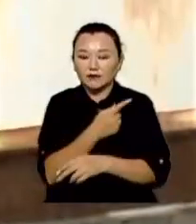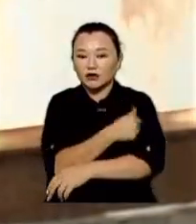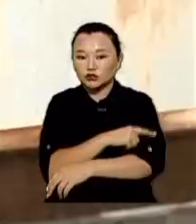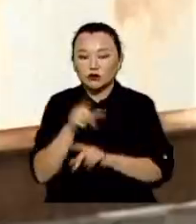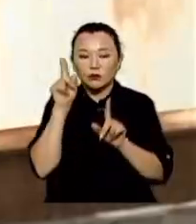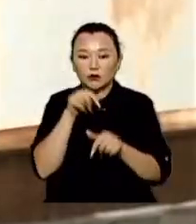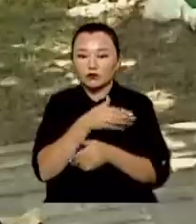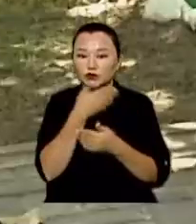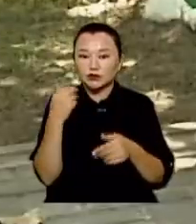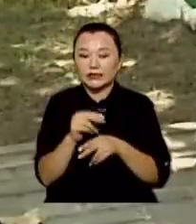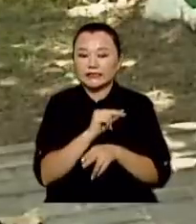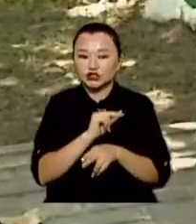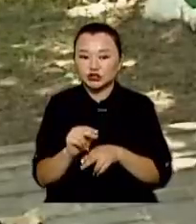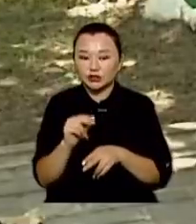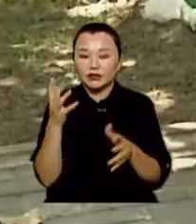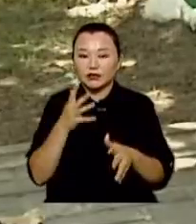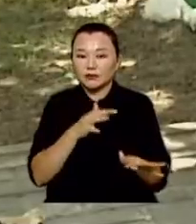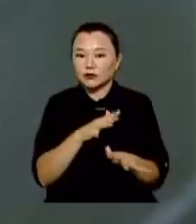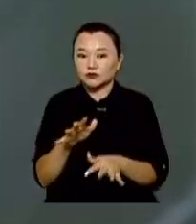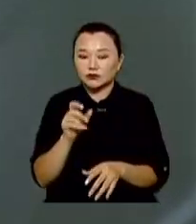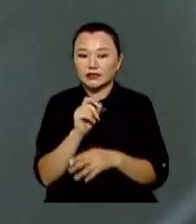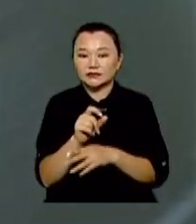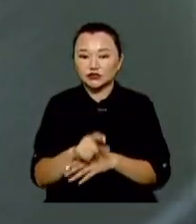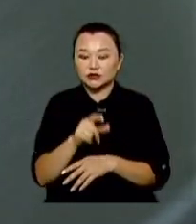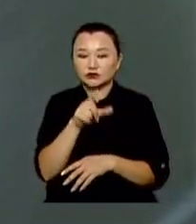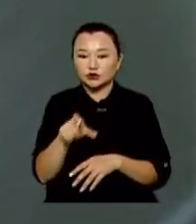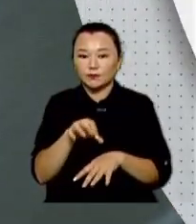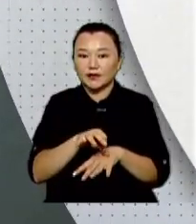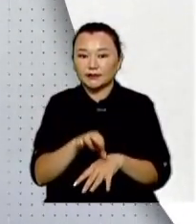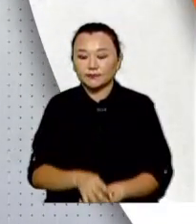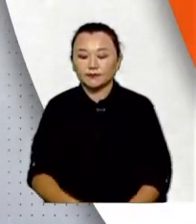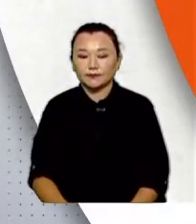имеет права лечить. Какие процедуры назначили больным?